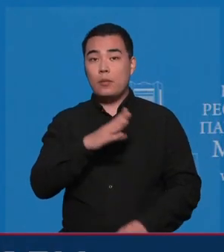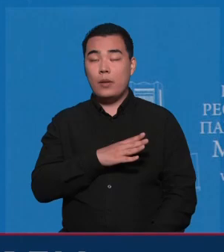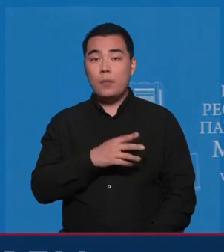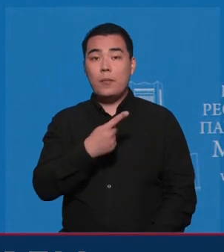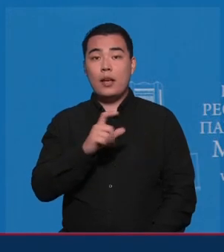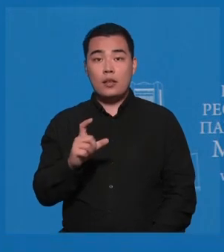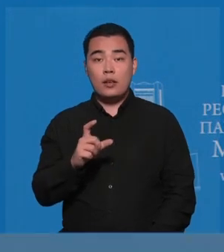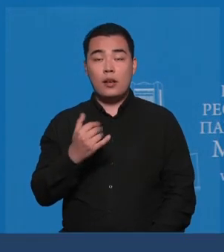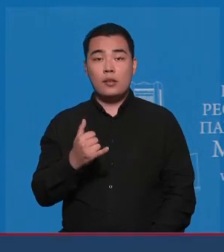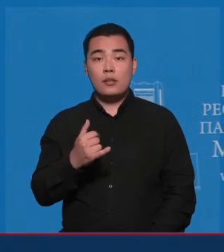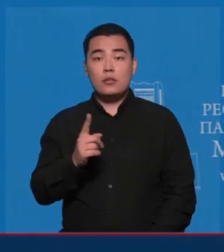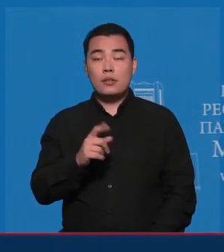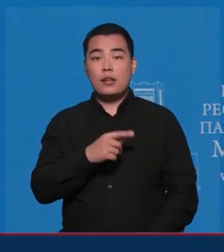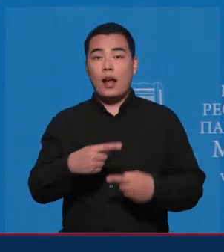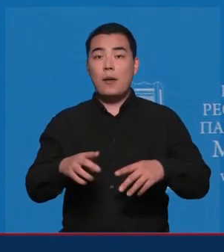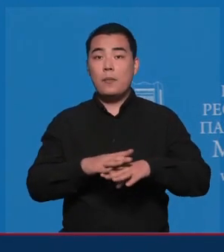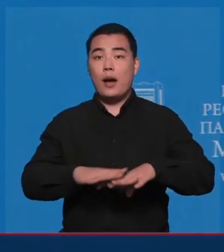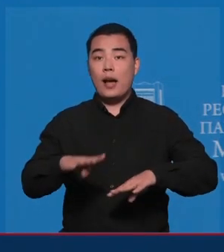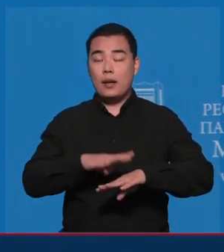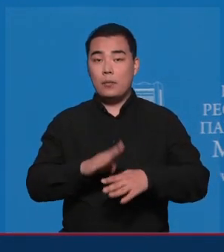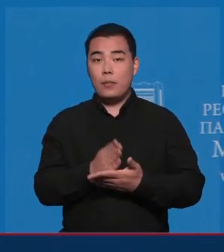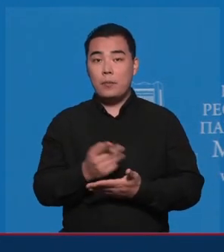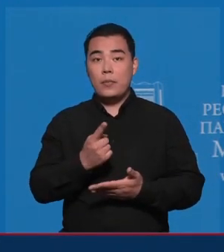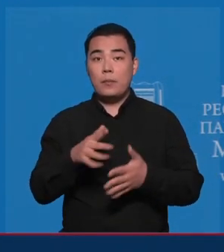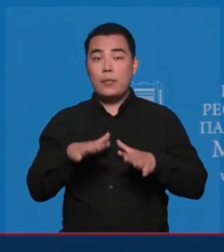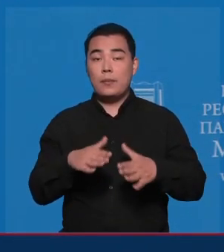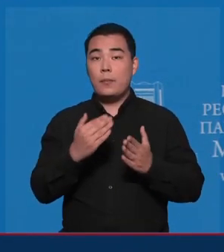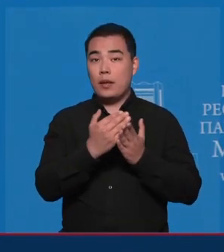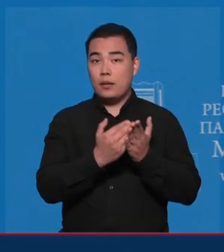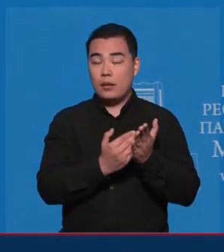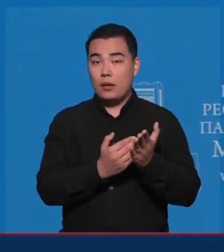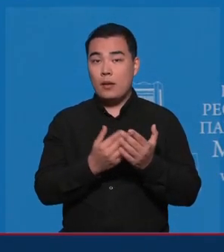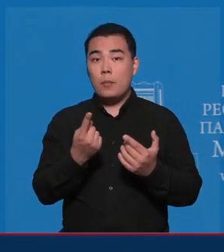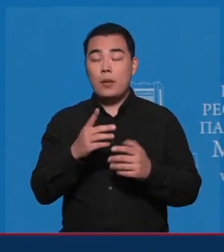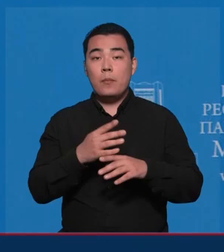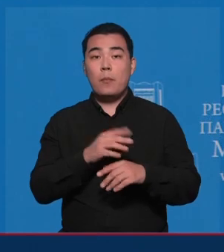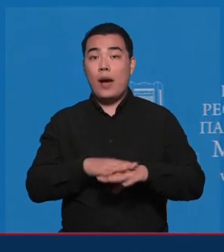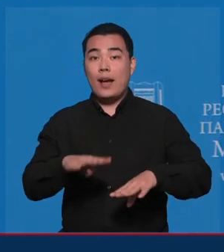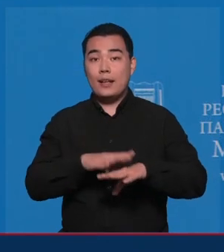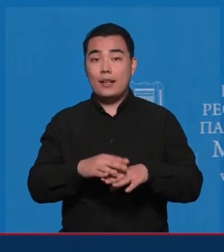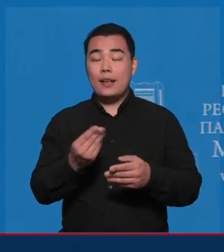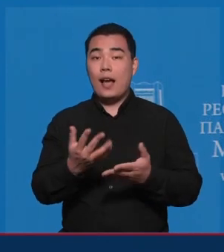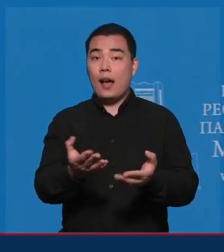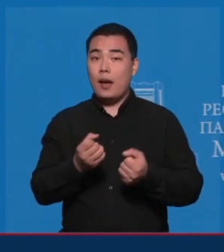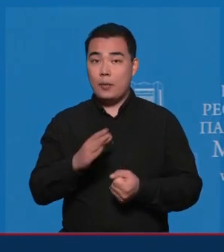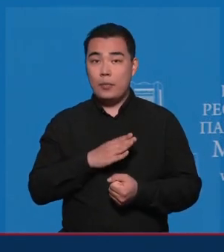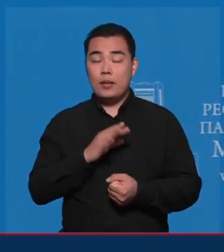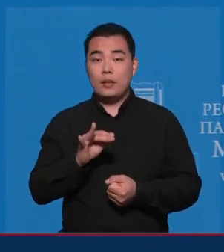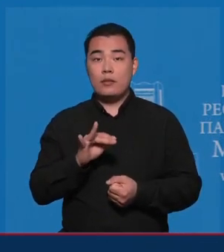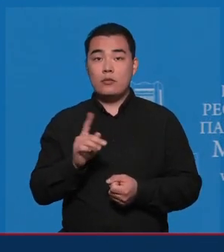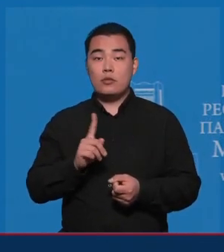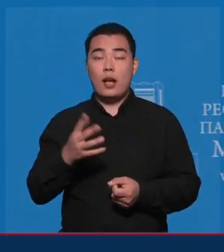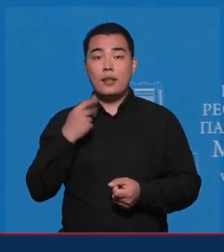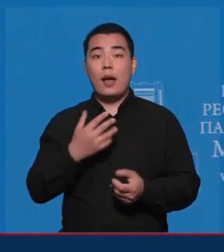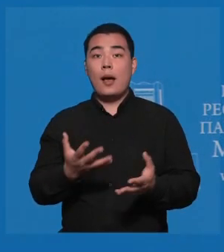қабатта әртүрлі банктер отыр. Мына мысалы, сіз бір банктан несие алдыңыз, кепілдік сіз